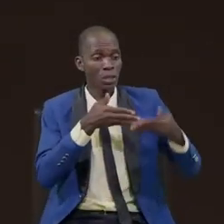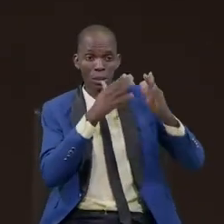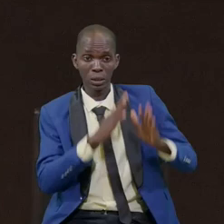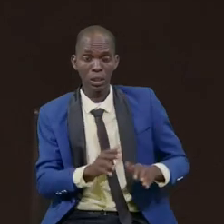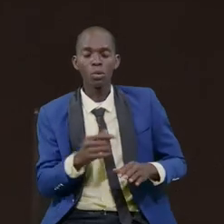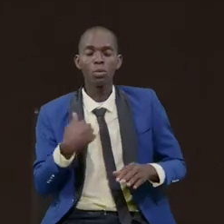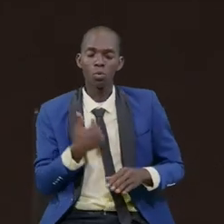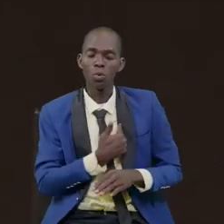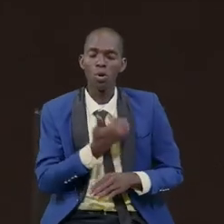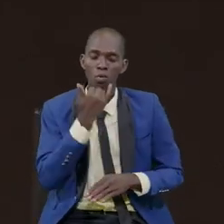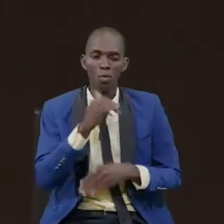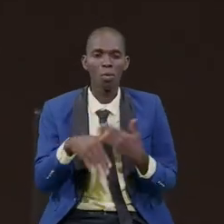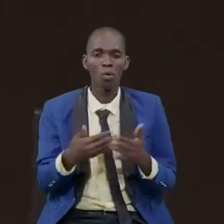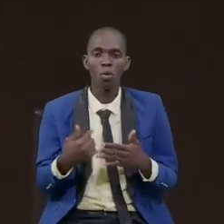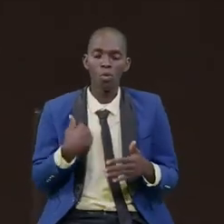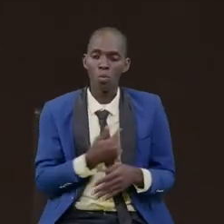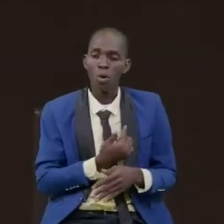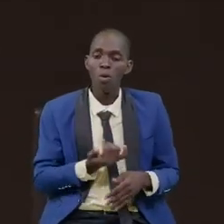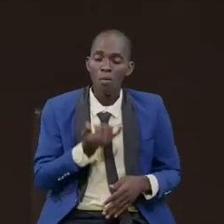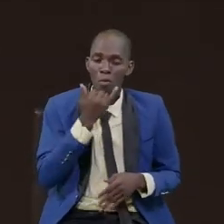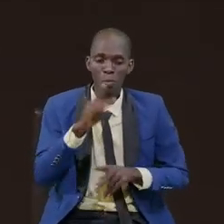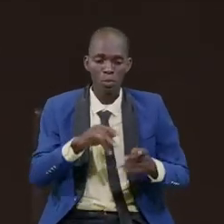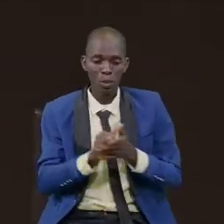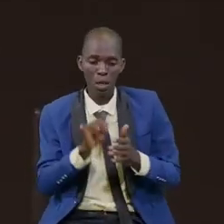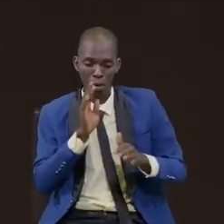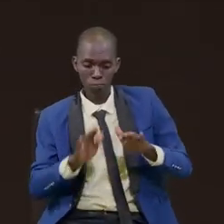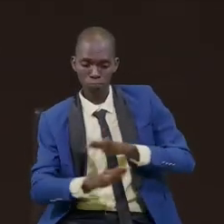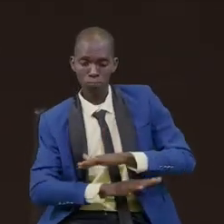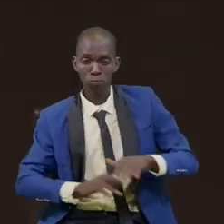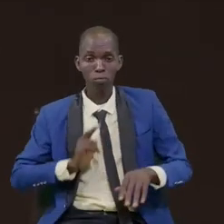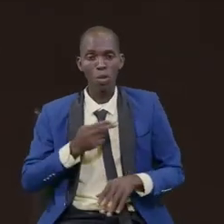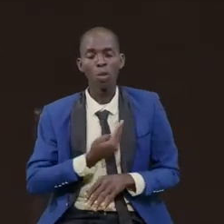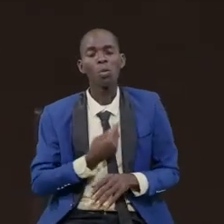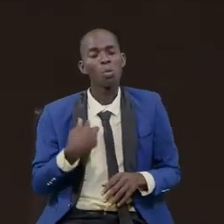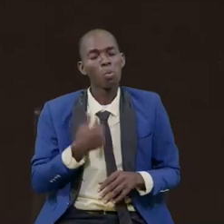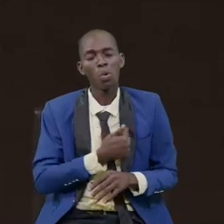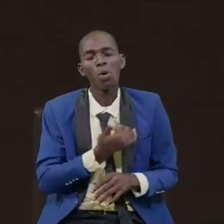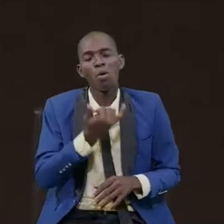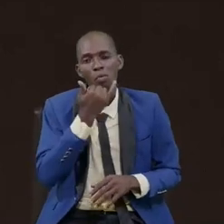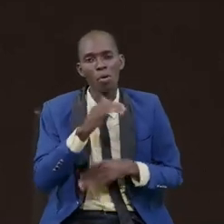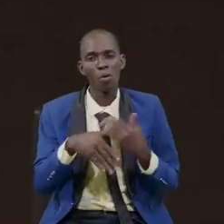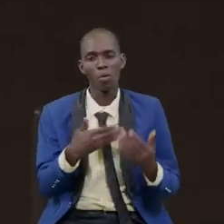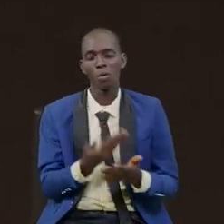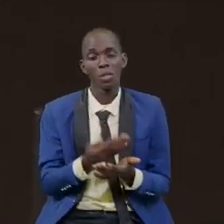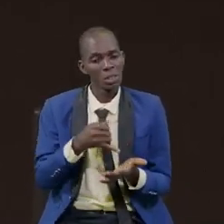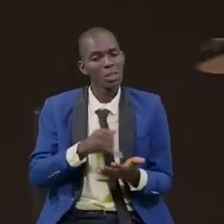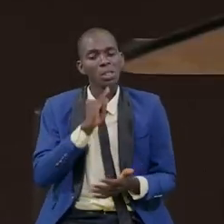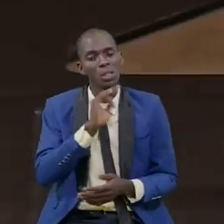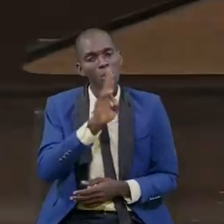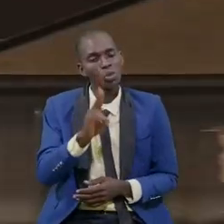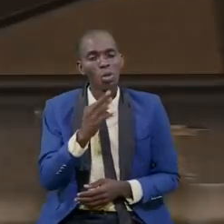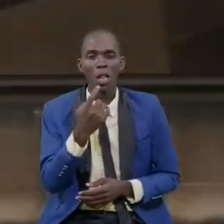on blesse tout le monde. Nous blessons notre subordonné, c'est la langue. Si vous taisez,